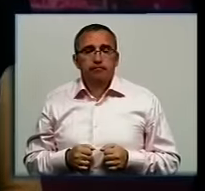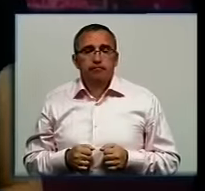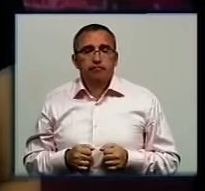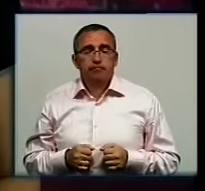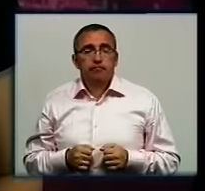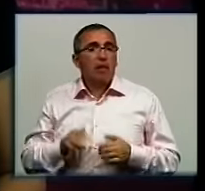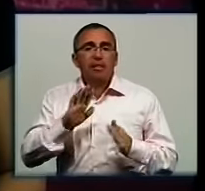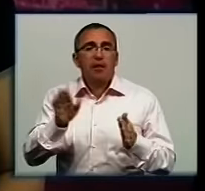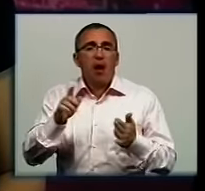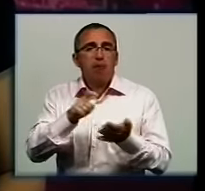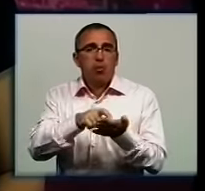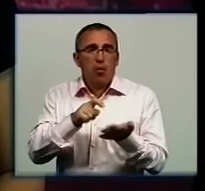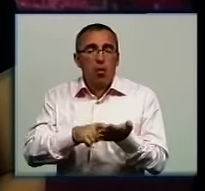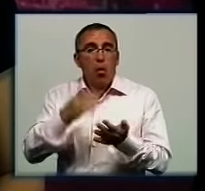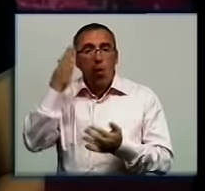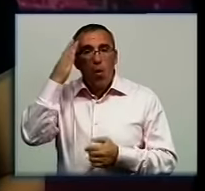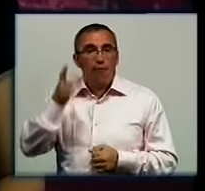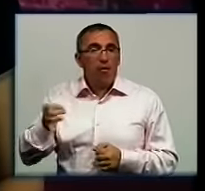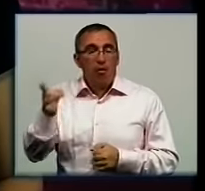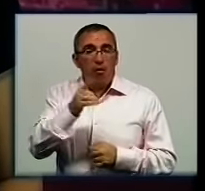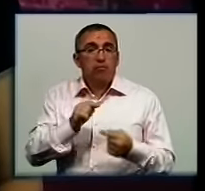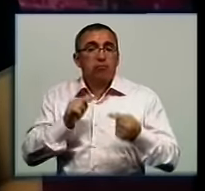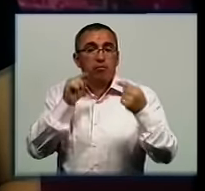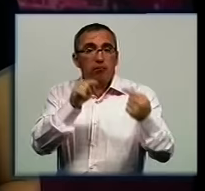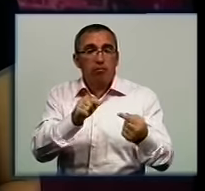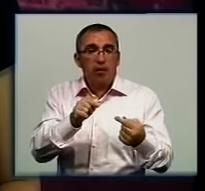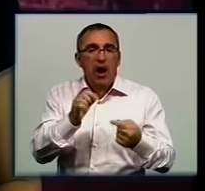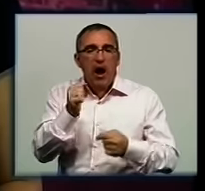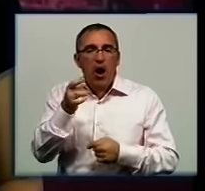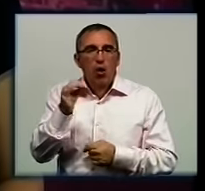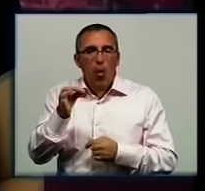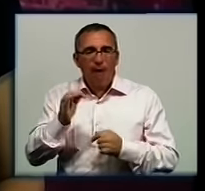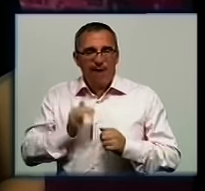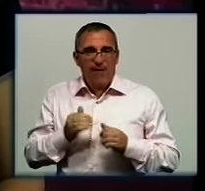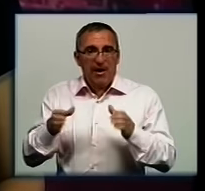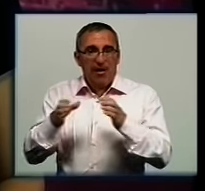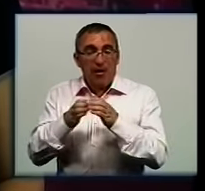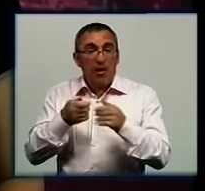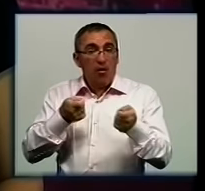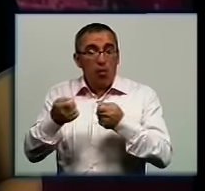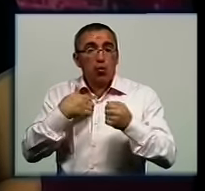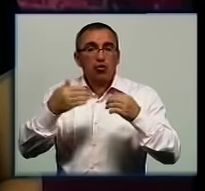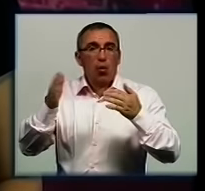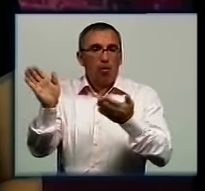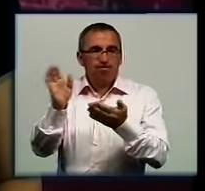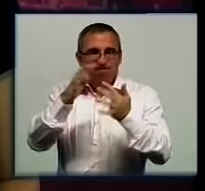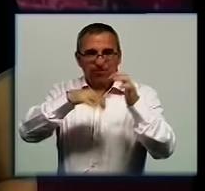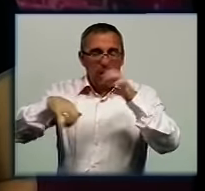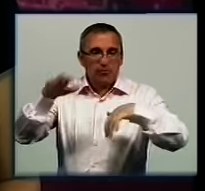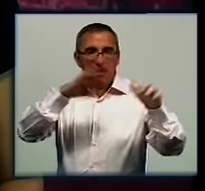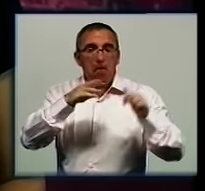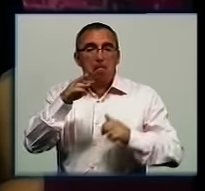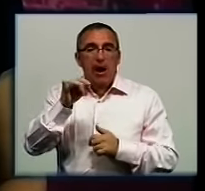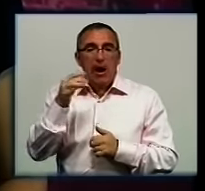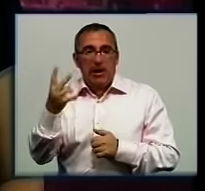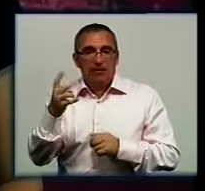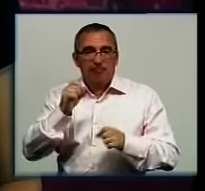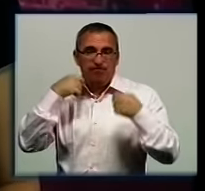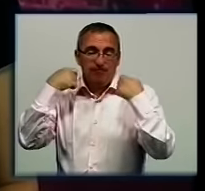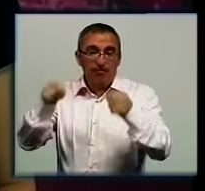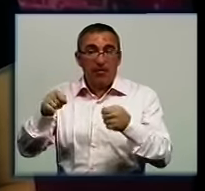Не поділили. В Голованівському районі люди повстали проти місцевої агрофірми. Кажуть, її керівництво хоче розібрати млин на запчастини і продати.